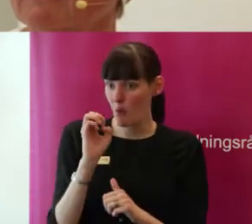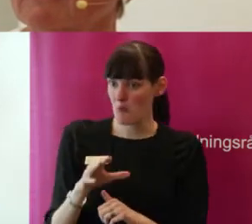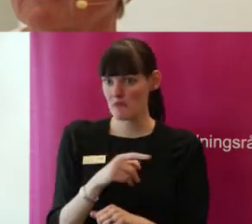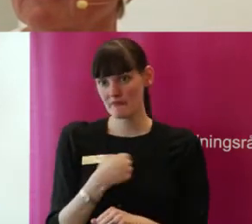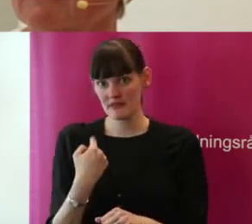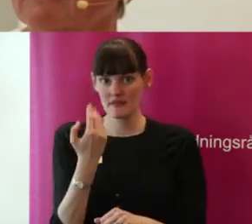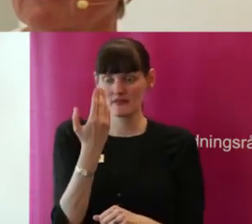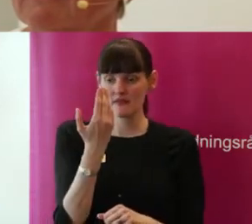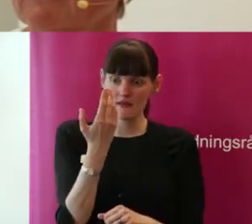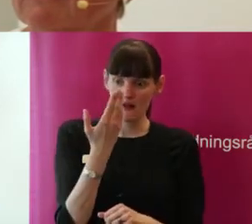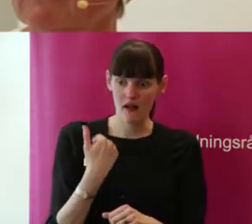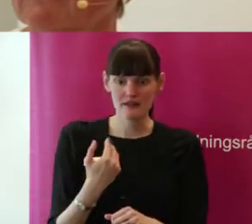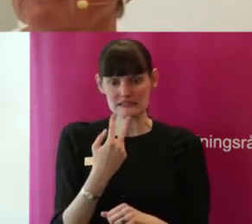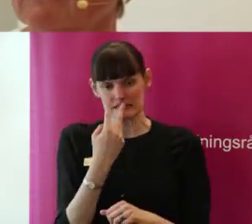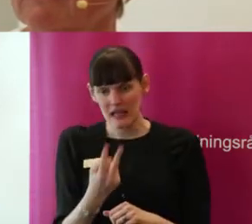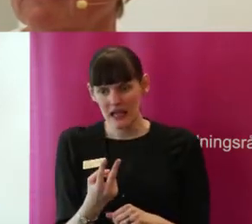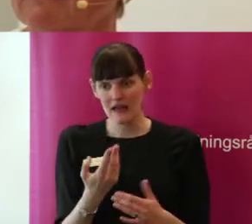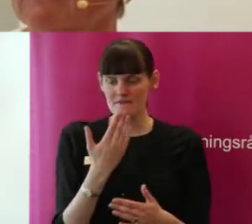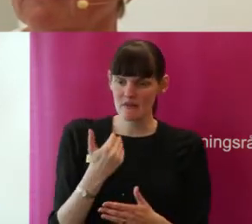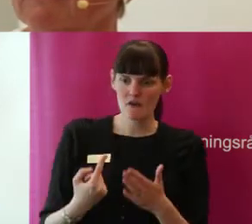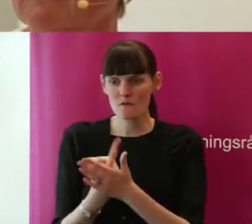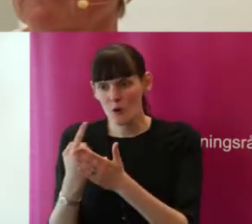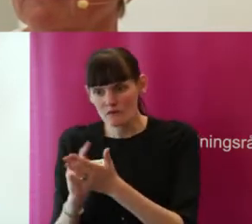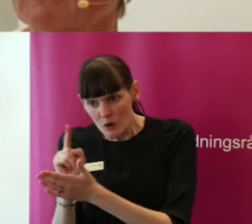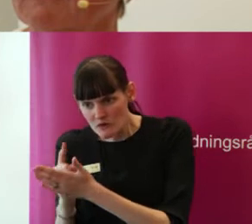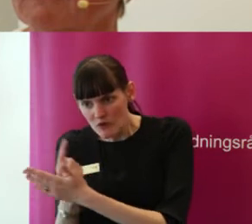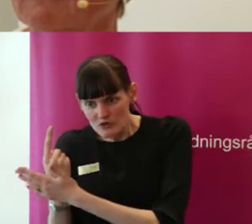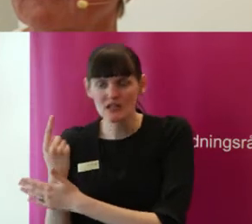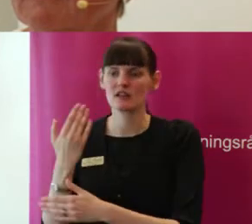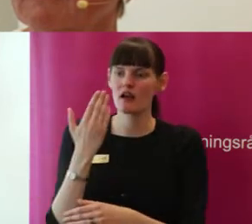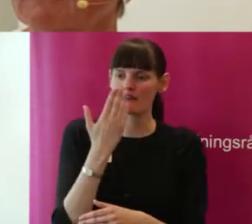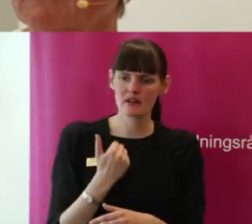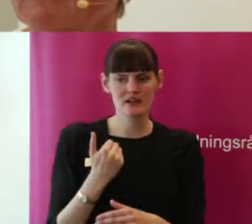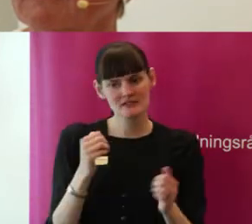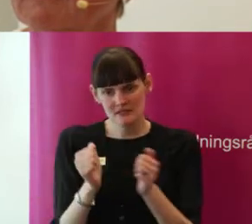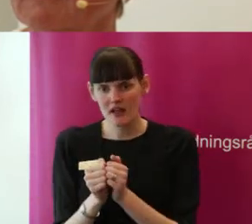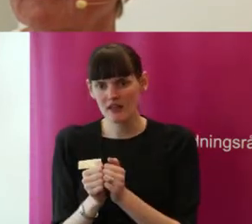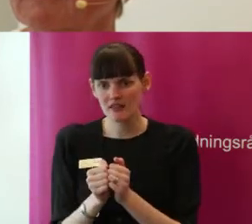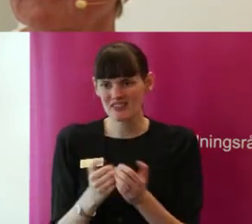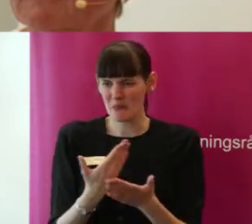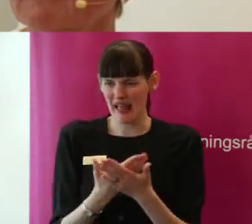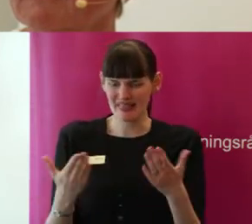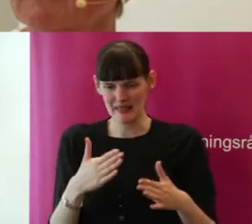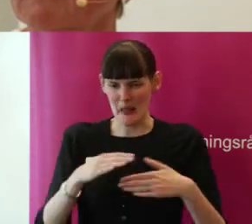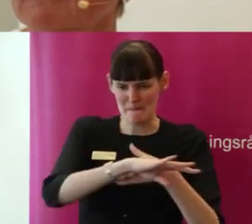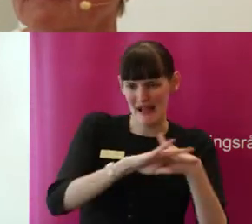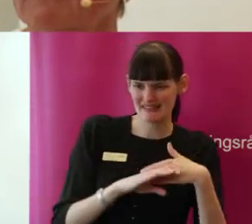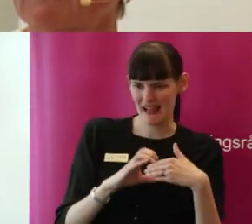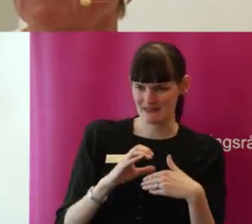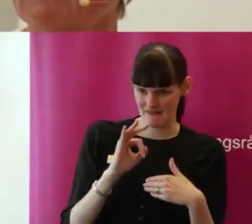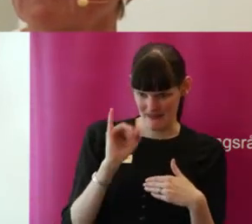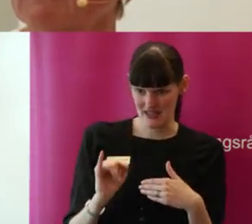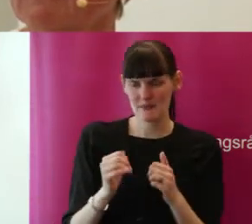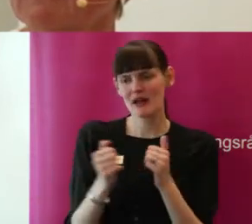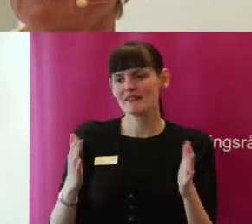utröna förutsättningar och strukturer som innebar att man inte inskränkte på de regleringar som finns för SFI, men